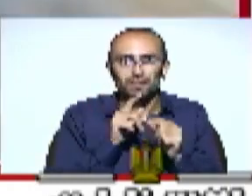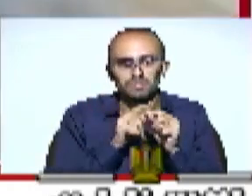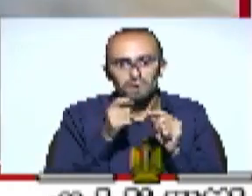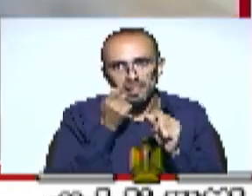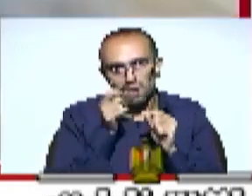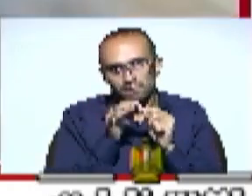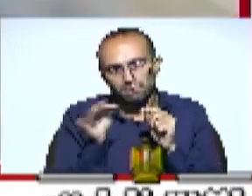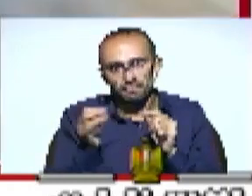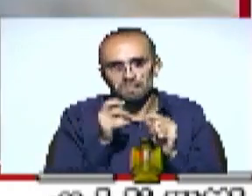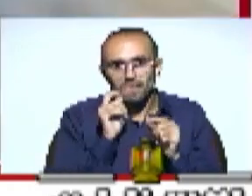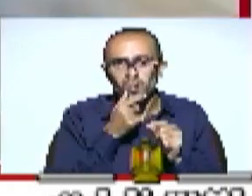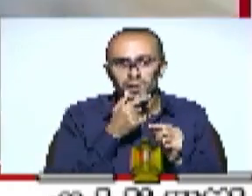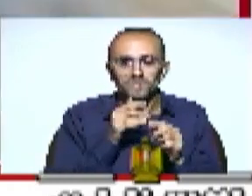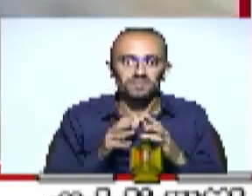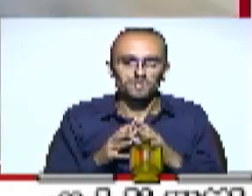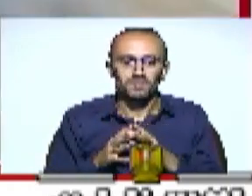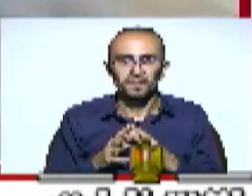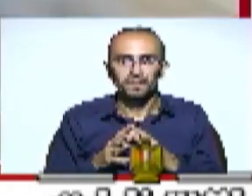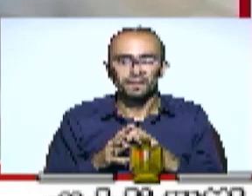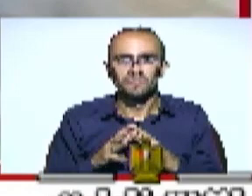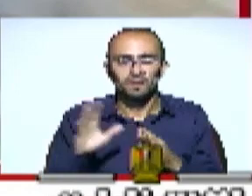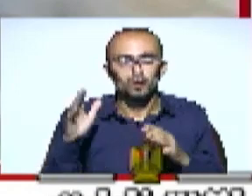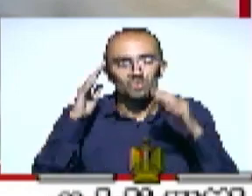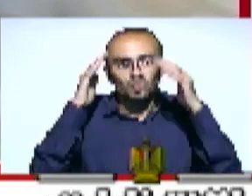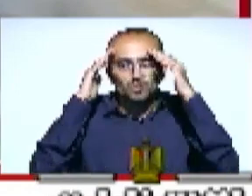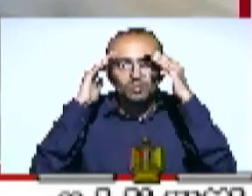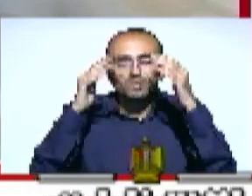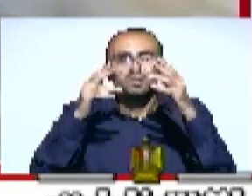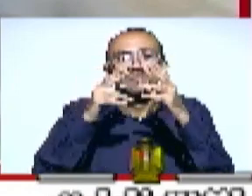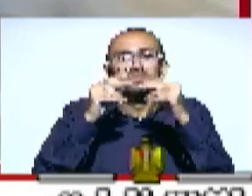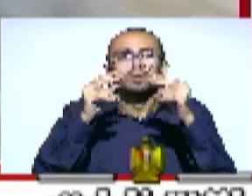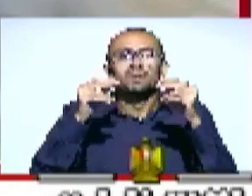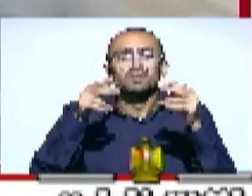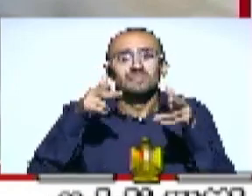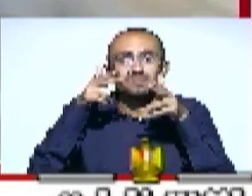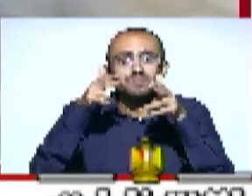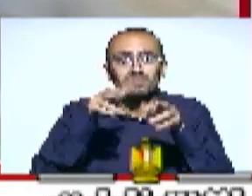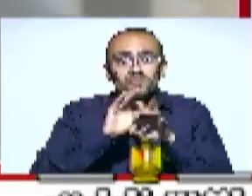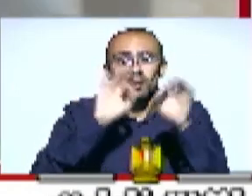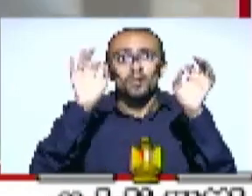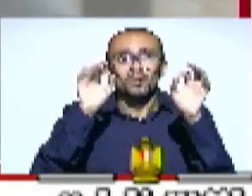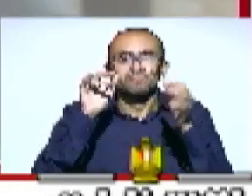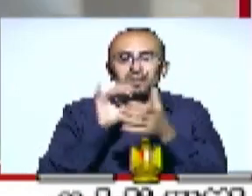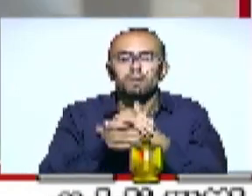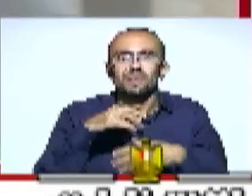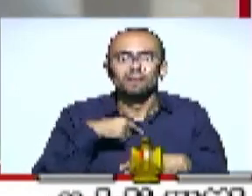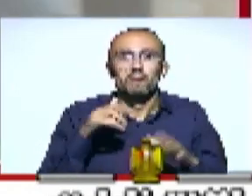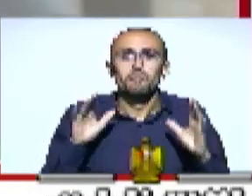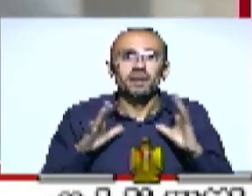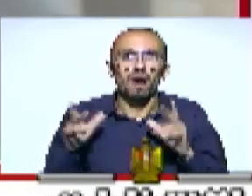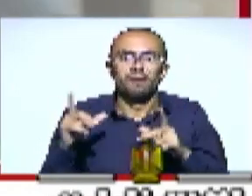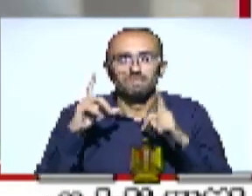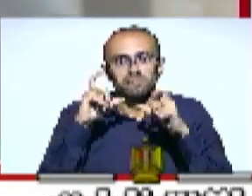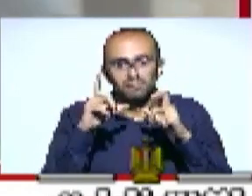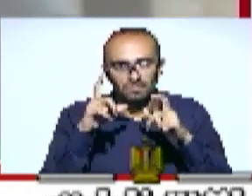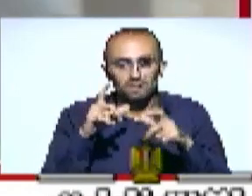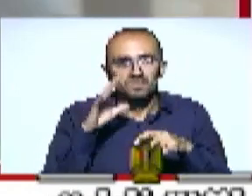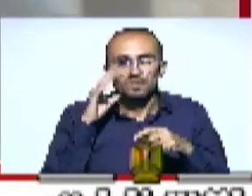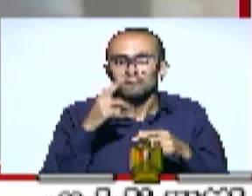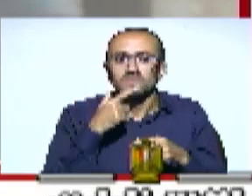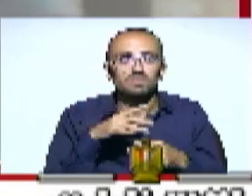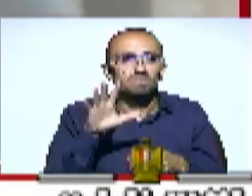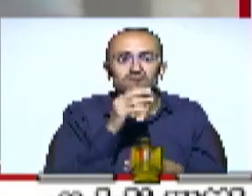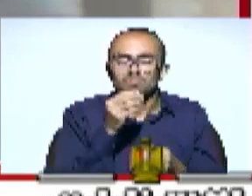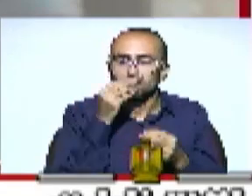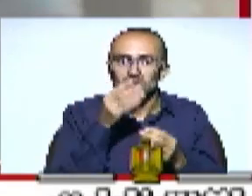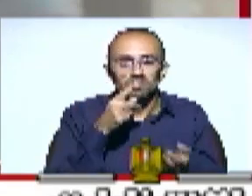هيكون المصدر معانا كان أستاذ مينا الثروت، فكل الشكر ليه على أنه عرف يرصد لقطة هامة زي كده. هي لقطة إنسانية